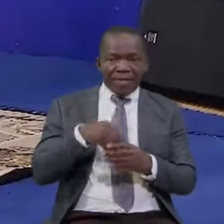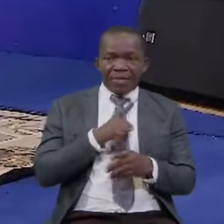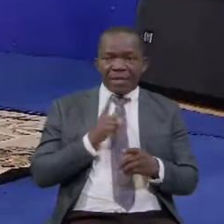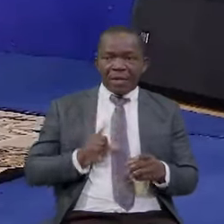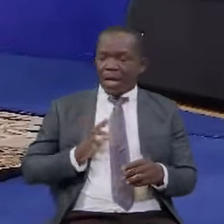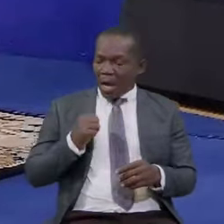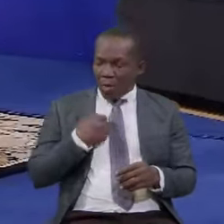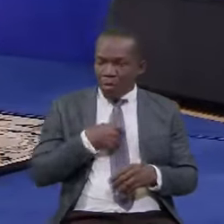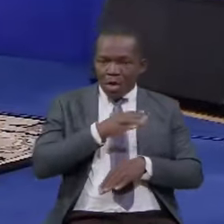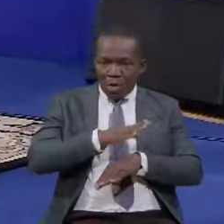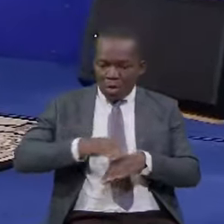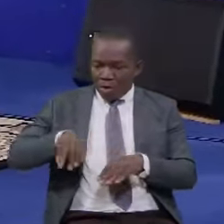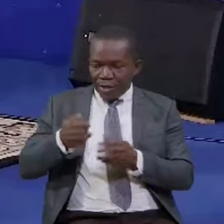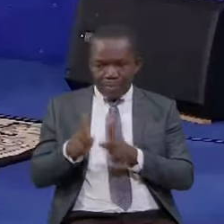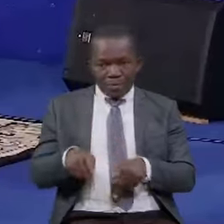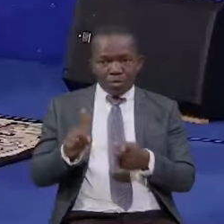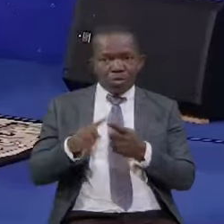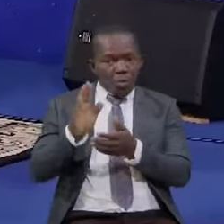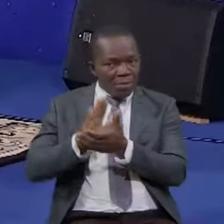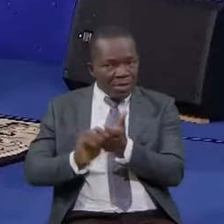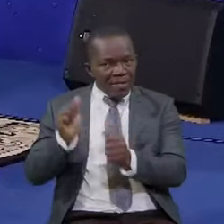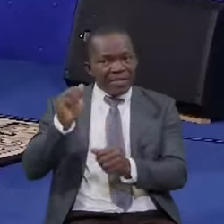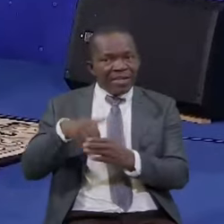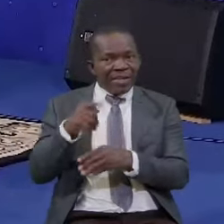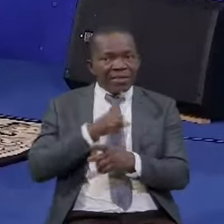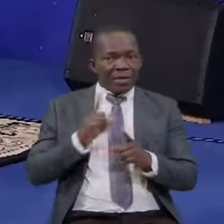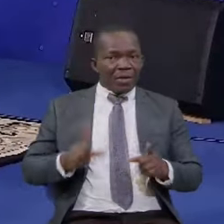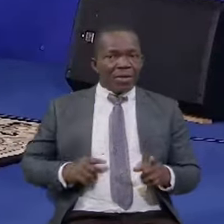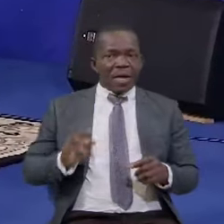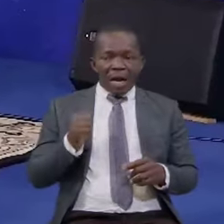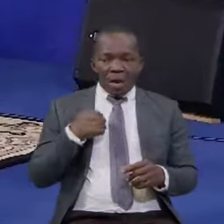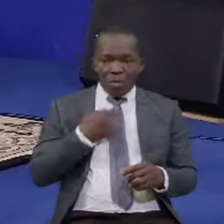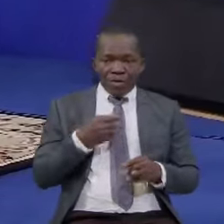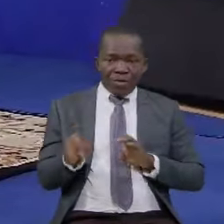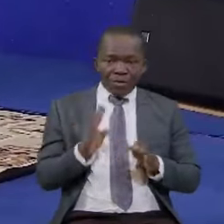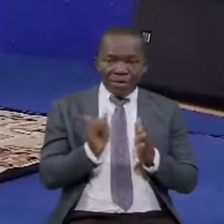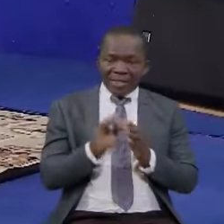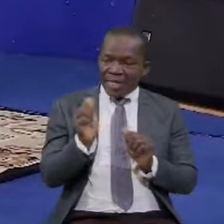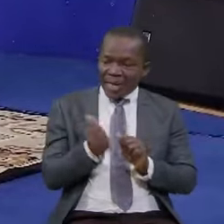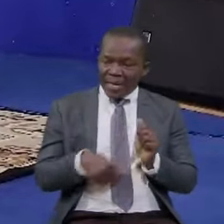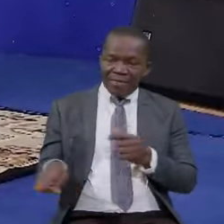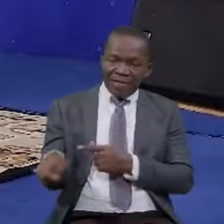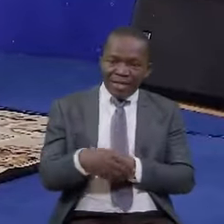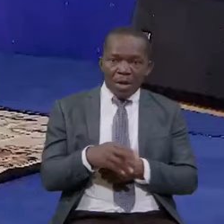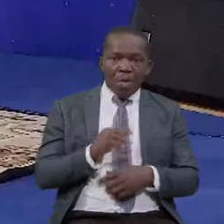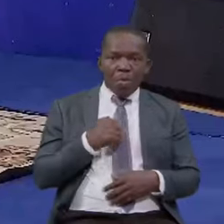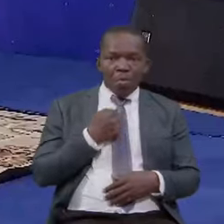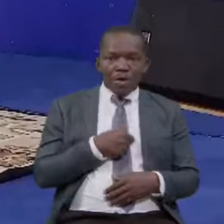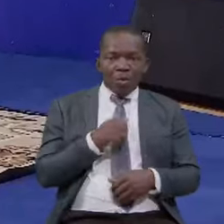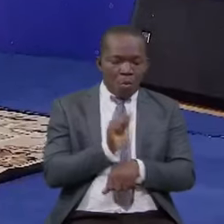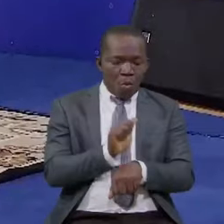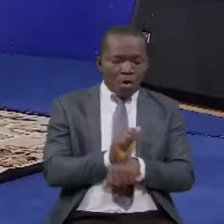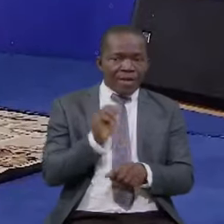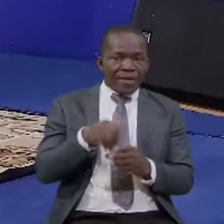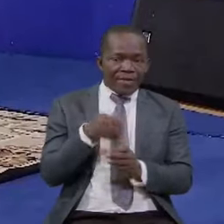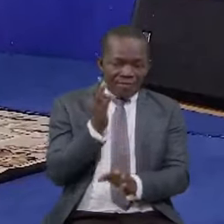aussi au Seigneur et nous le faisons chaque jour nous n'opérons pas dans l'incrédulité nous n'opérons jamais dans la crainte nous n'opérons jamais